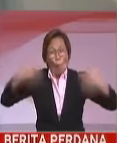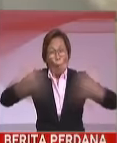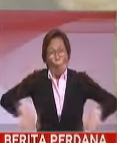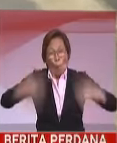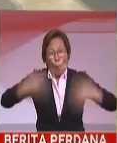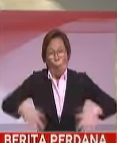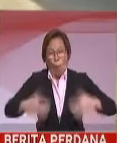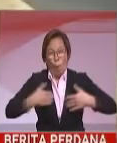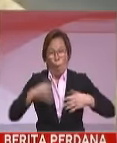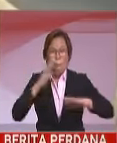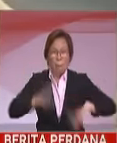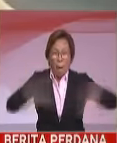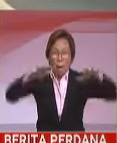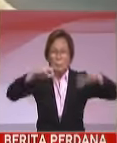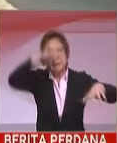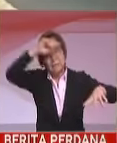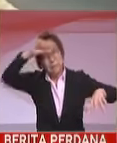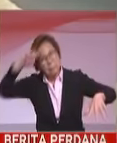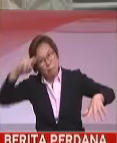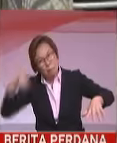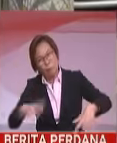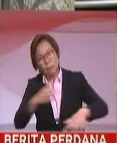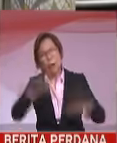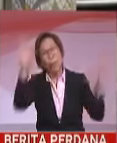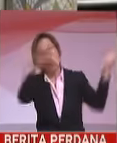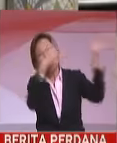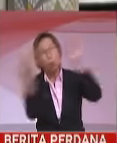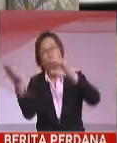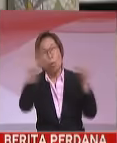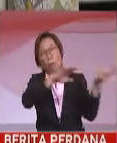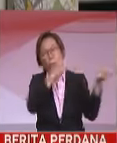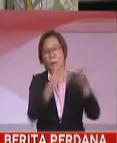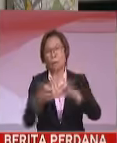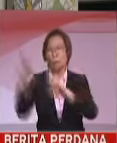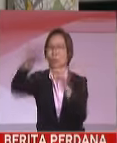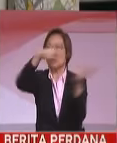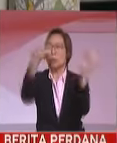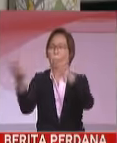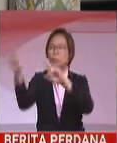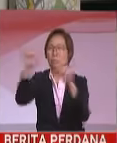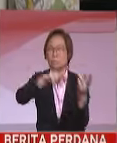mengakibatkan fenomena banjir, kemarau, taufan tropika dan ribut.